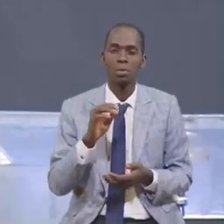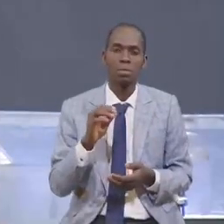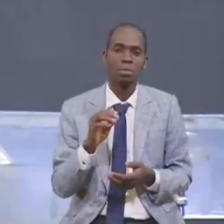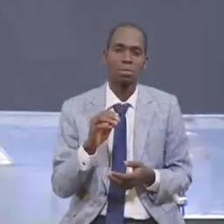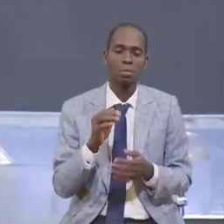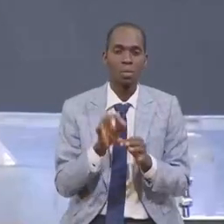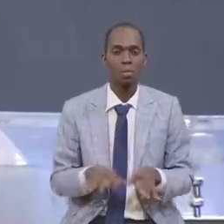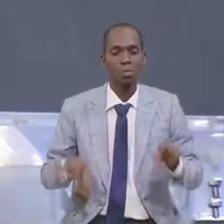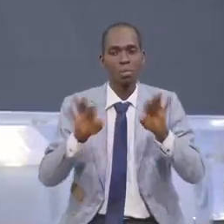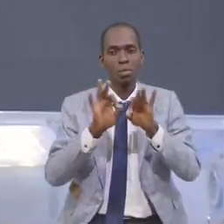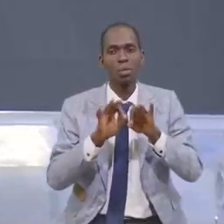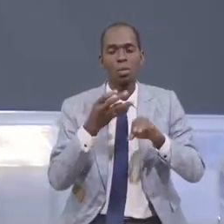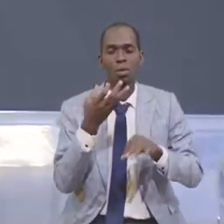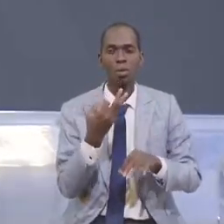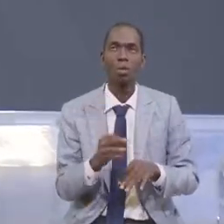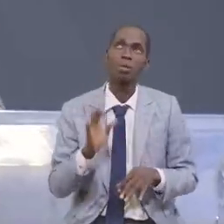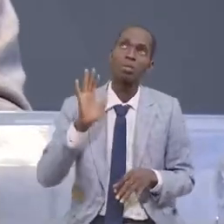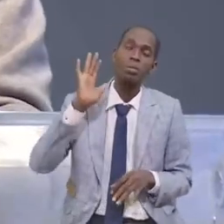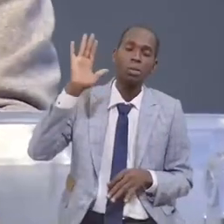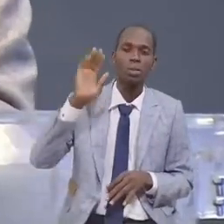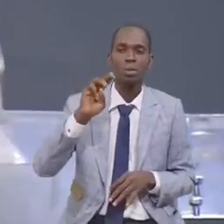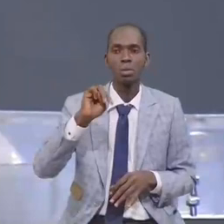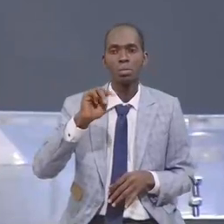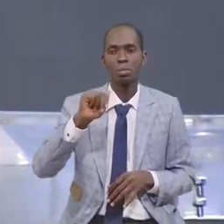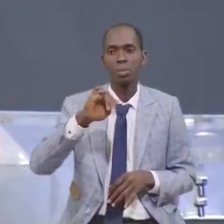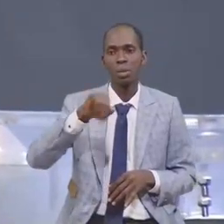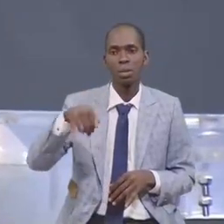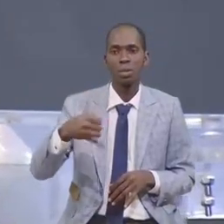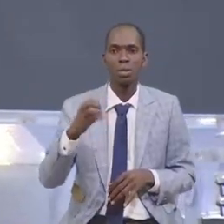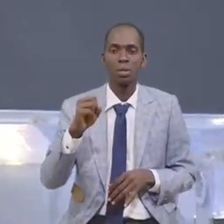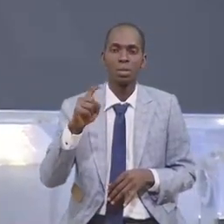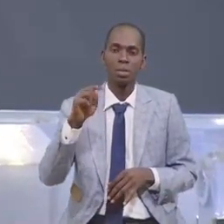Nous avons donc les essentiels suprêmes de Sa Majesté.